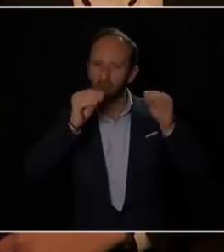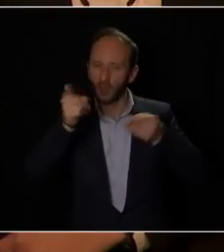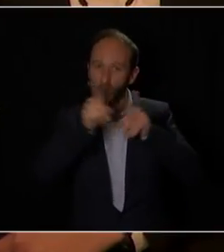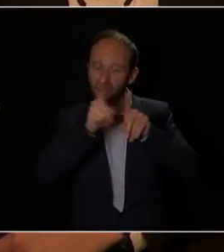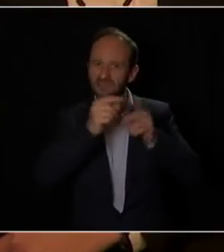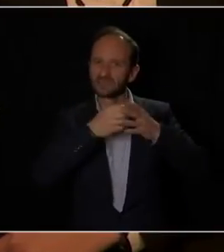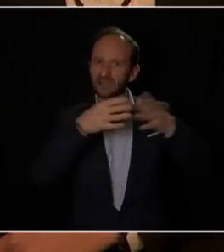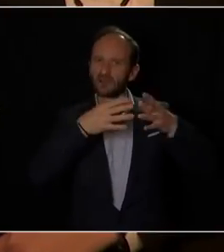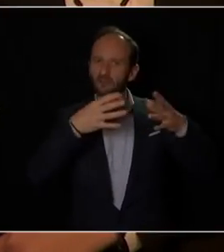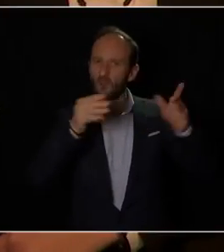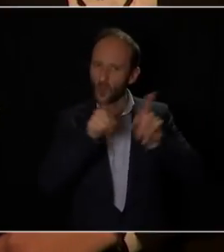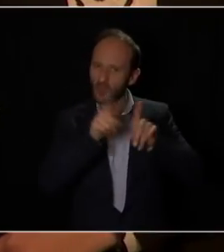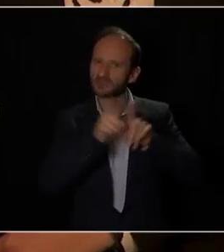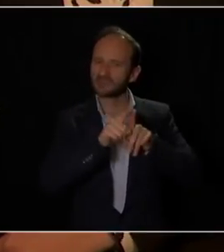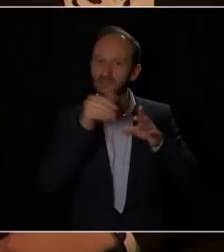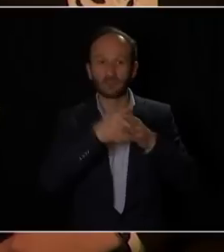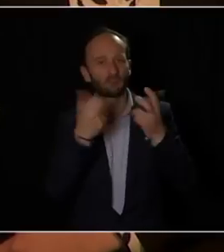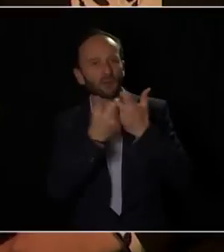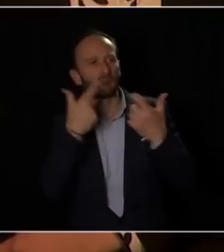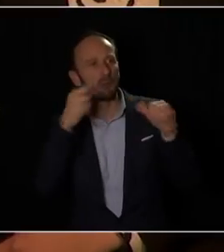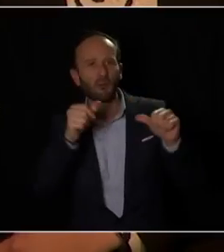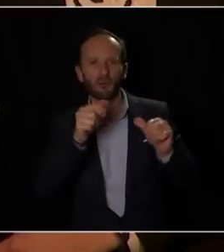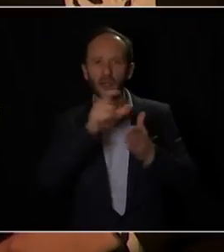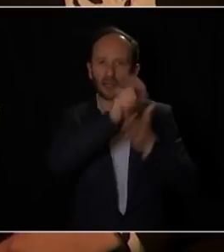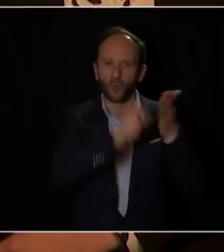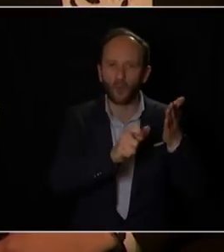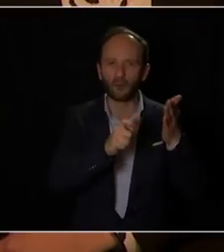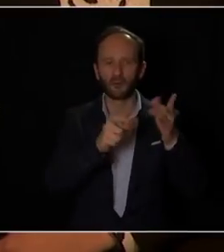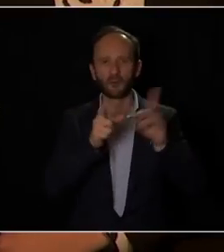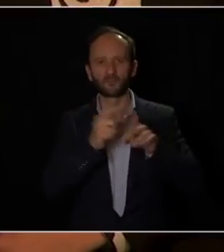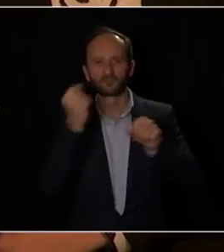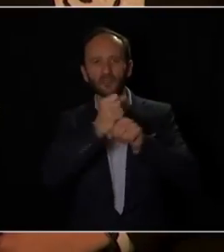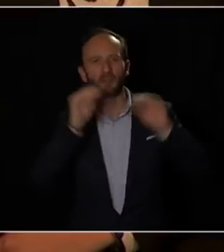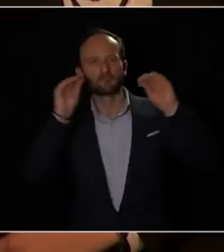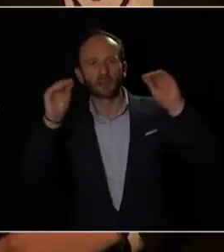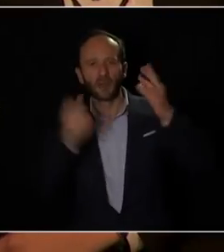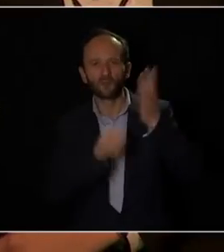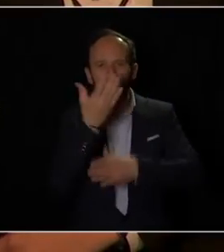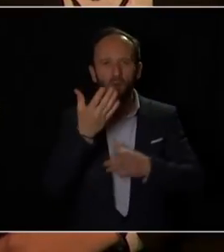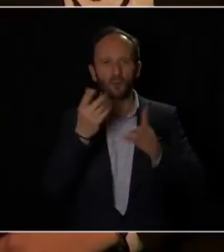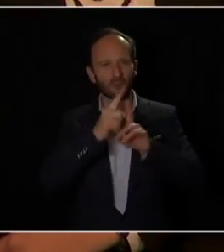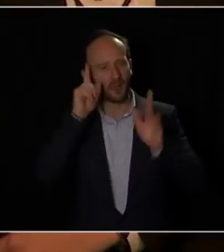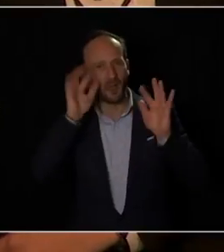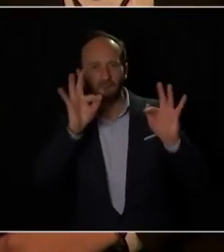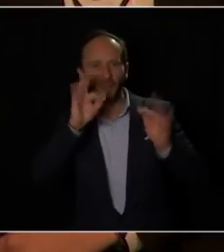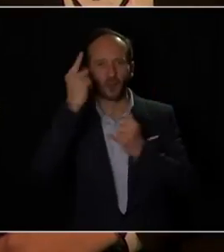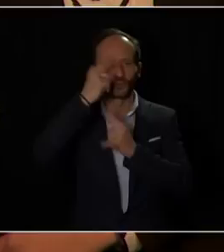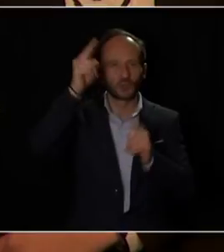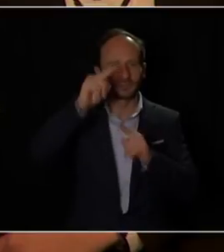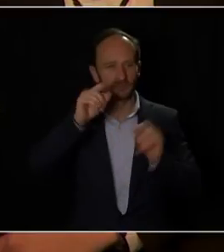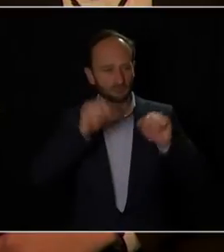pouvez le voir, tous les jours, des restaurants, des boutiques innovantes à caractère touristique. Par le